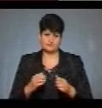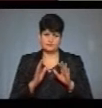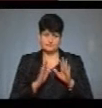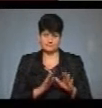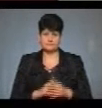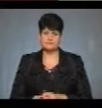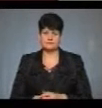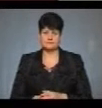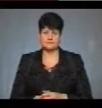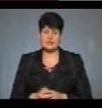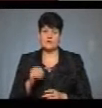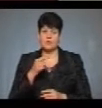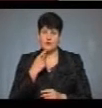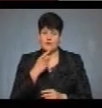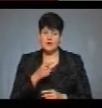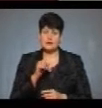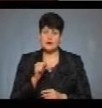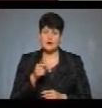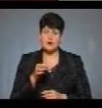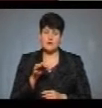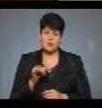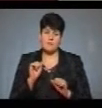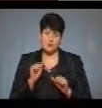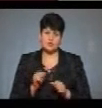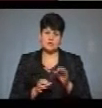Сергій Крета. З його словами, Андрія Горбатюка